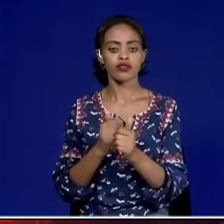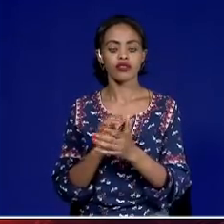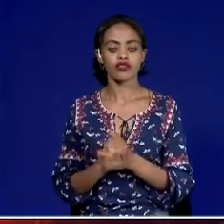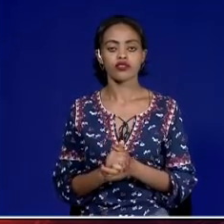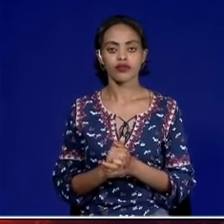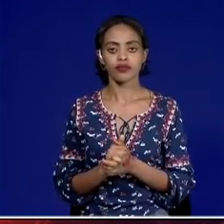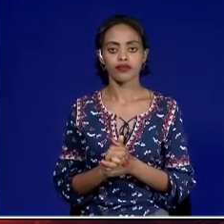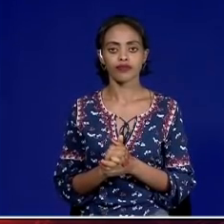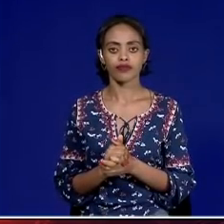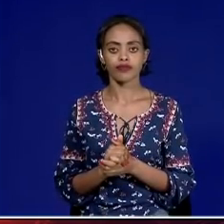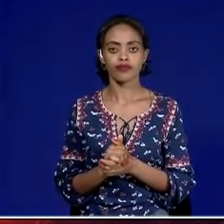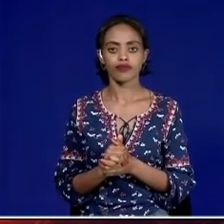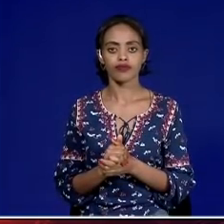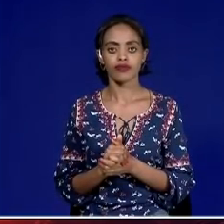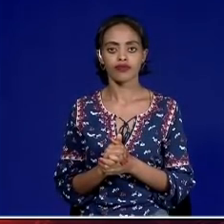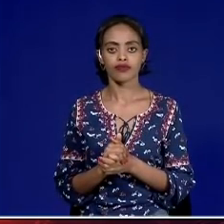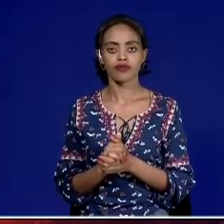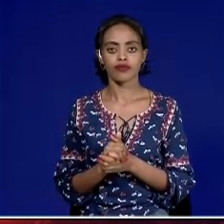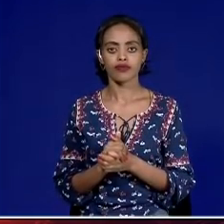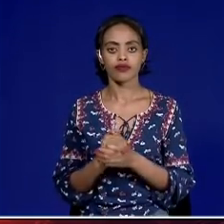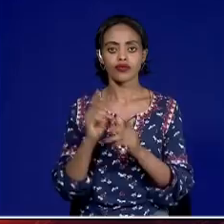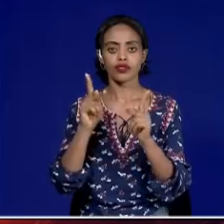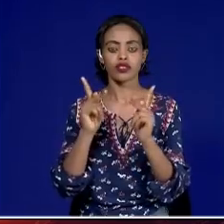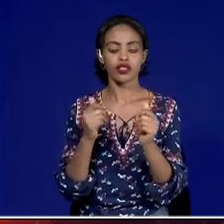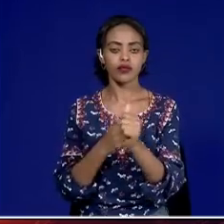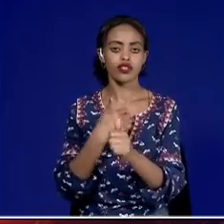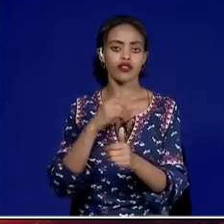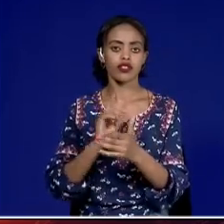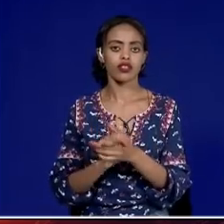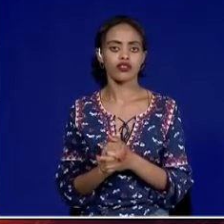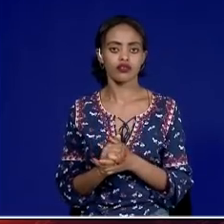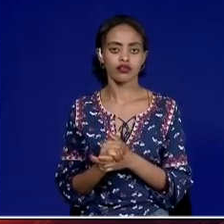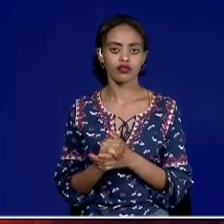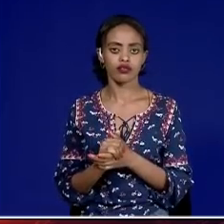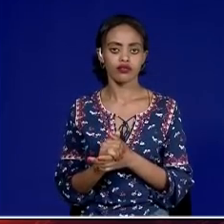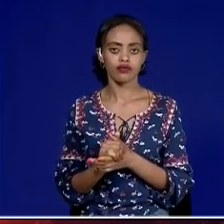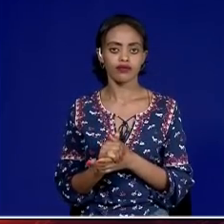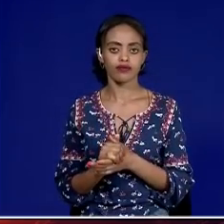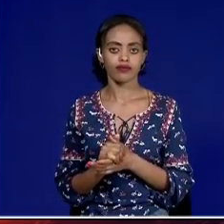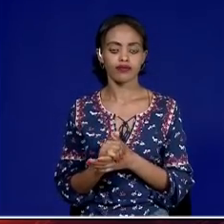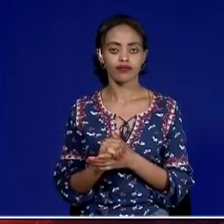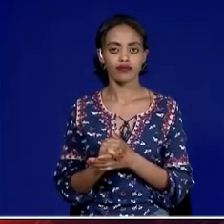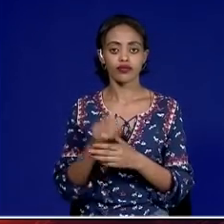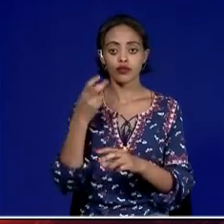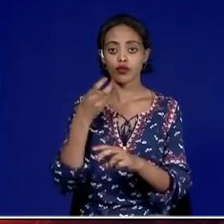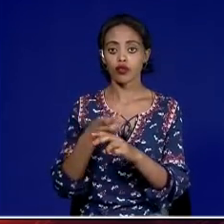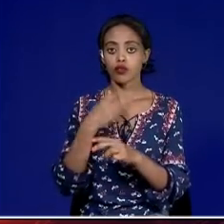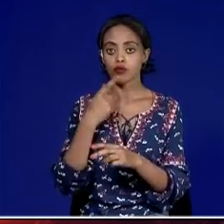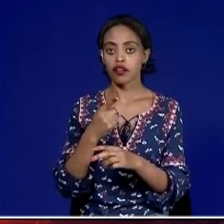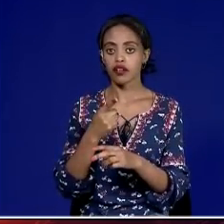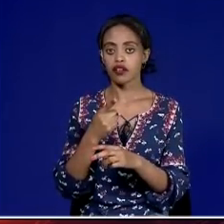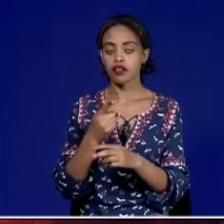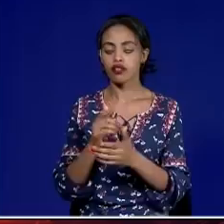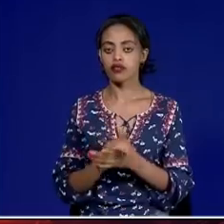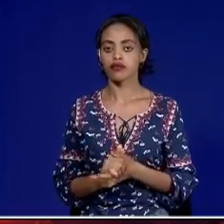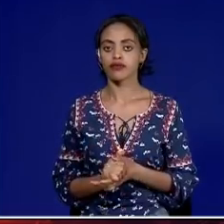ዝገብረሎም ዝነበረ ናብ 1,600 ዝፅግዑ ኣባላት ኣለውና። ነዚኣቶም ተምዝ ከበደ ዝበሃል መጉዳእቲ ዘለዎም እዮም ብትግራይ